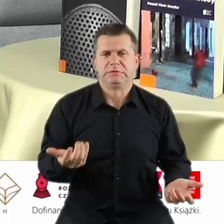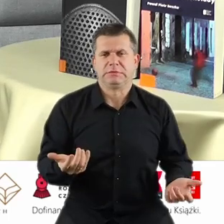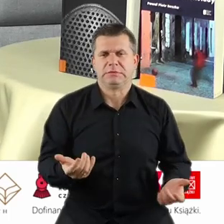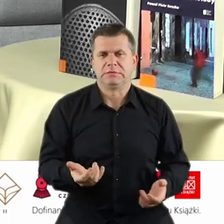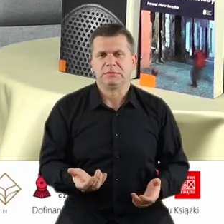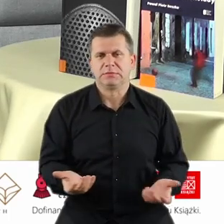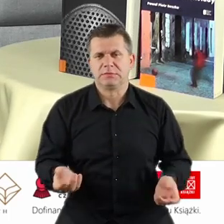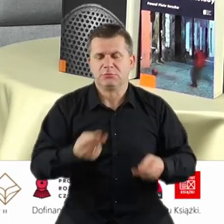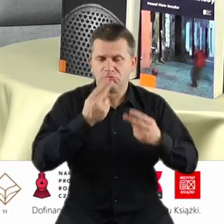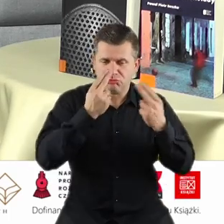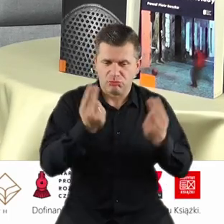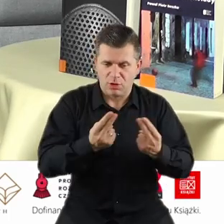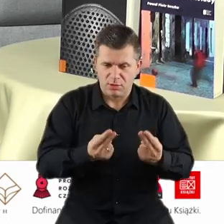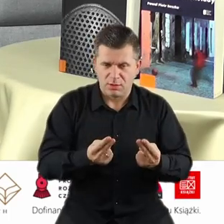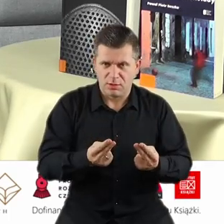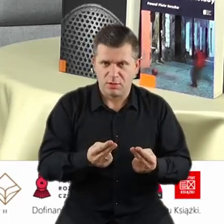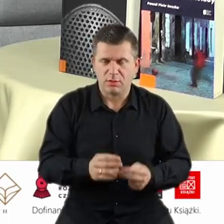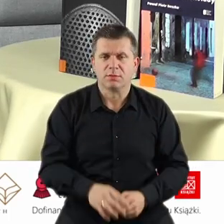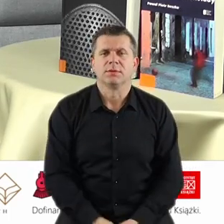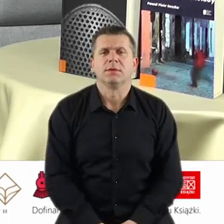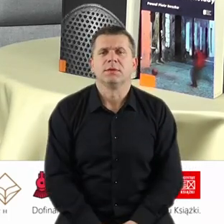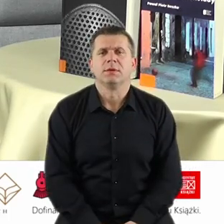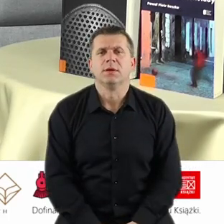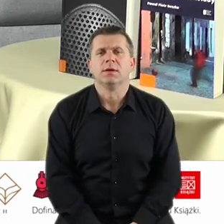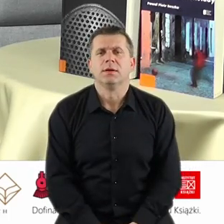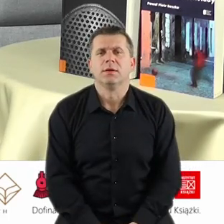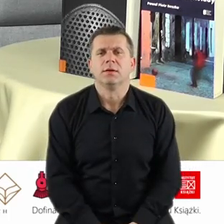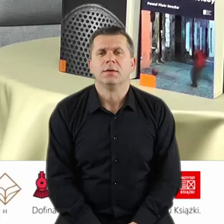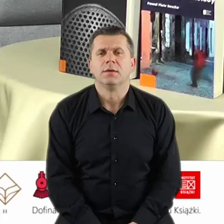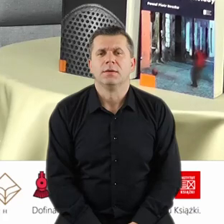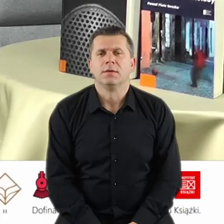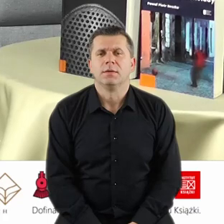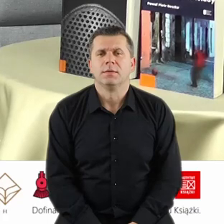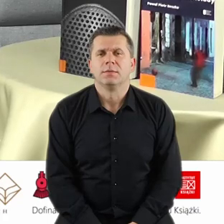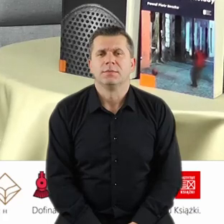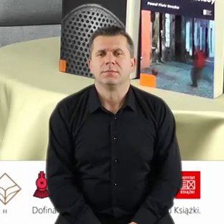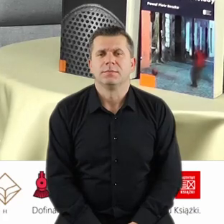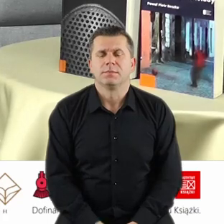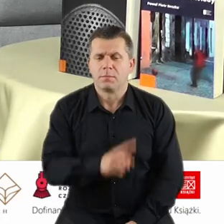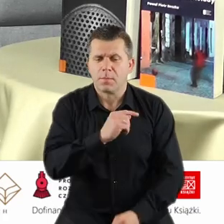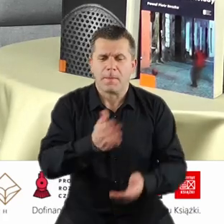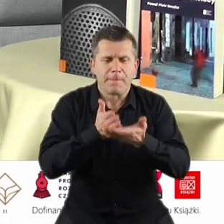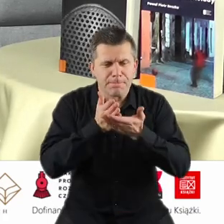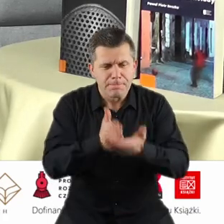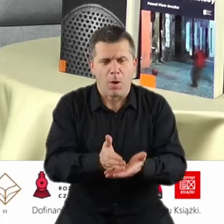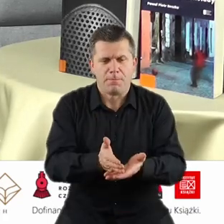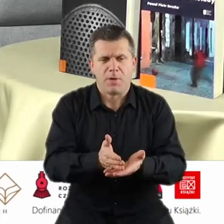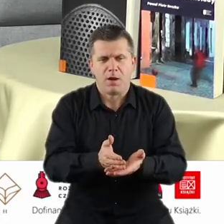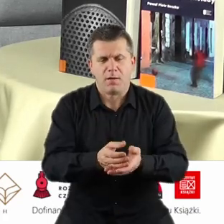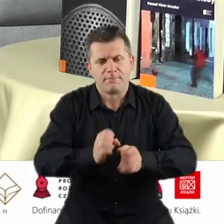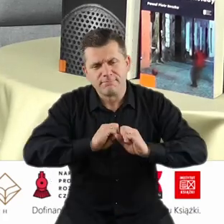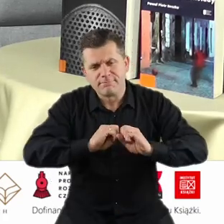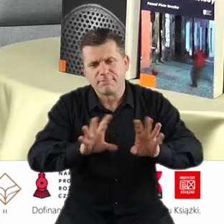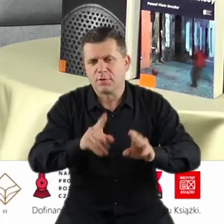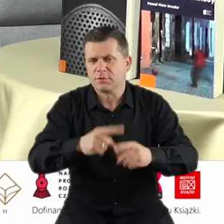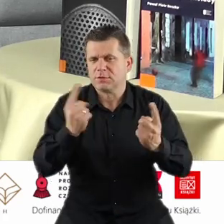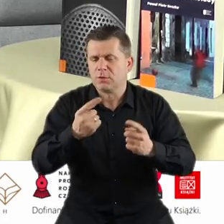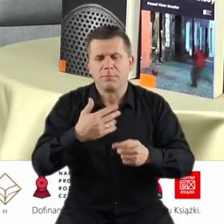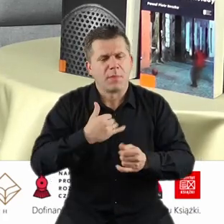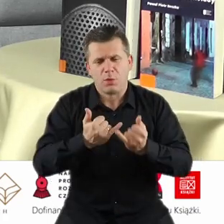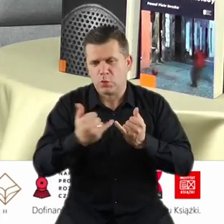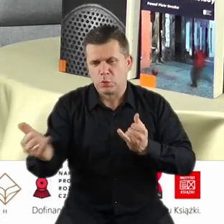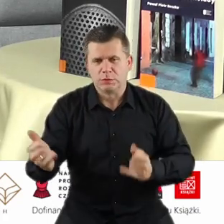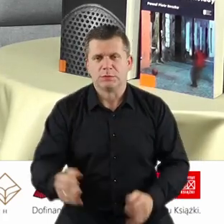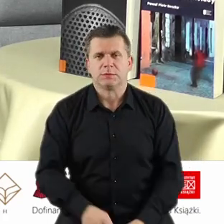Wtedy reporter, dziennikarz jest tą instancją, która często jakoś tam pomaga wybrnąć z tej trudnej sytuacji, więc motywacje są